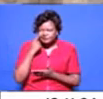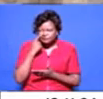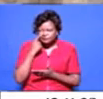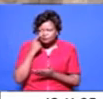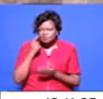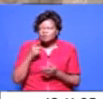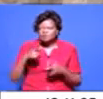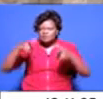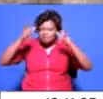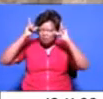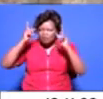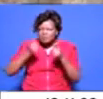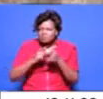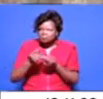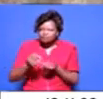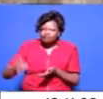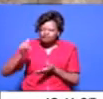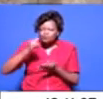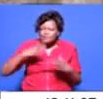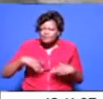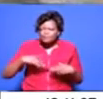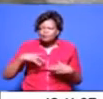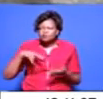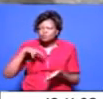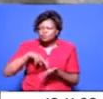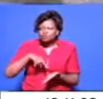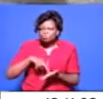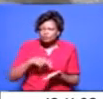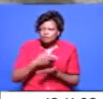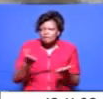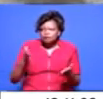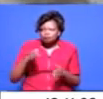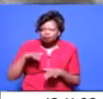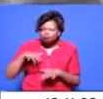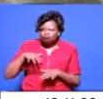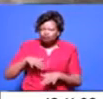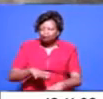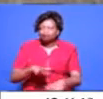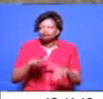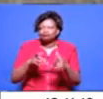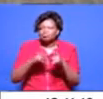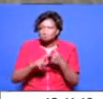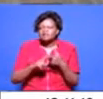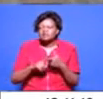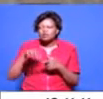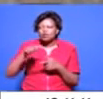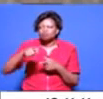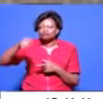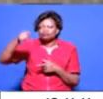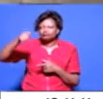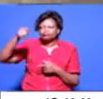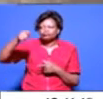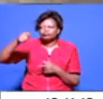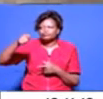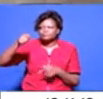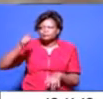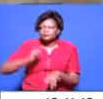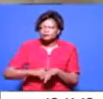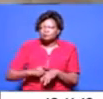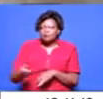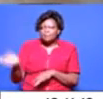mchoro huo, watu hao walisimama kwenye mbao za kuteleza kwenye theluji na kushika fimbo mkononi, wakiwa wanarudi kutoka